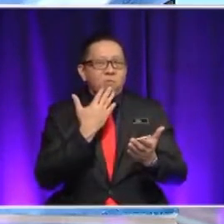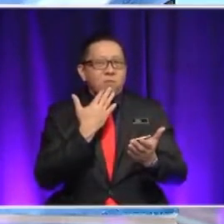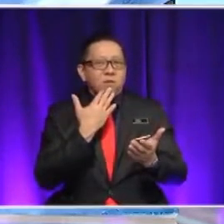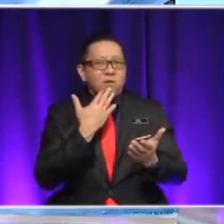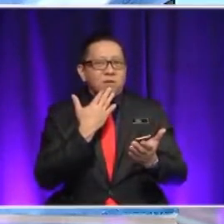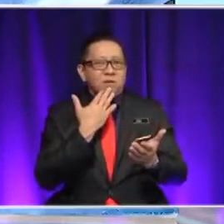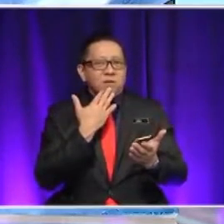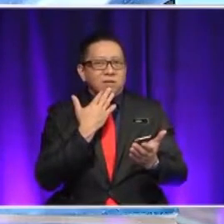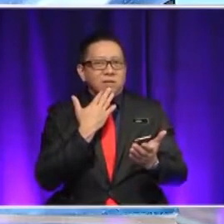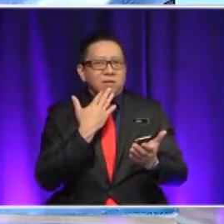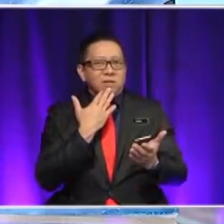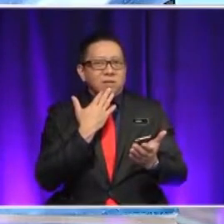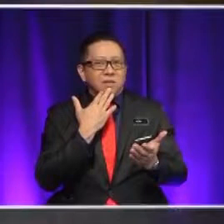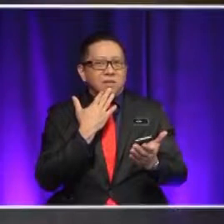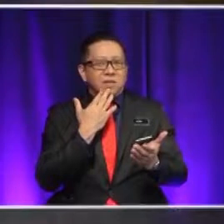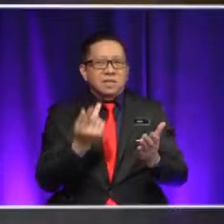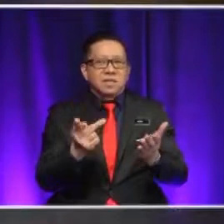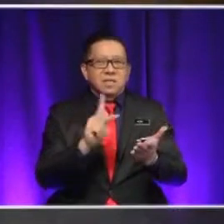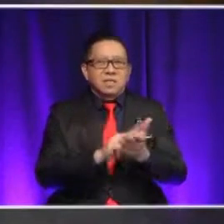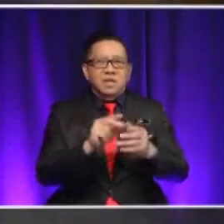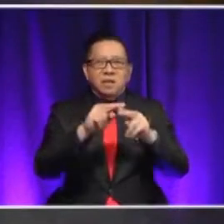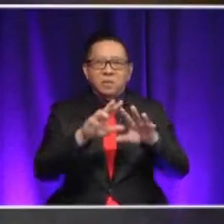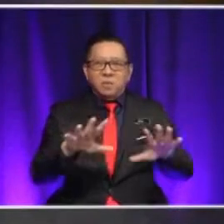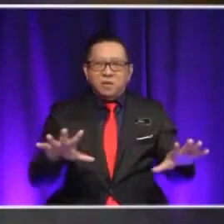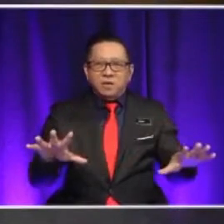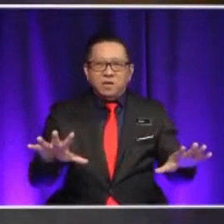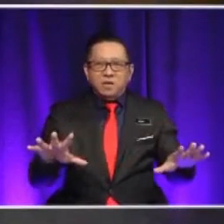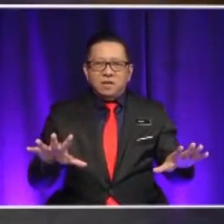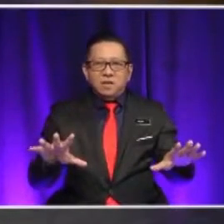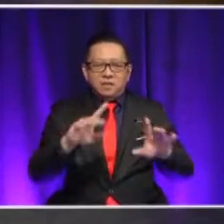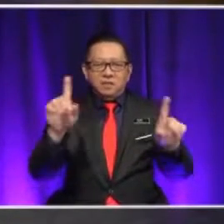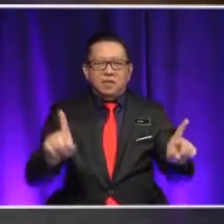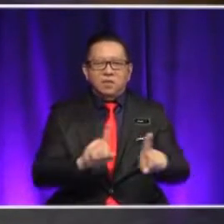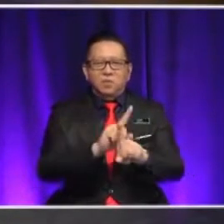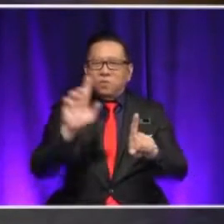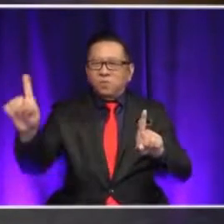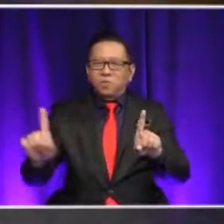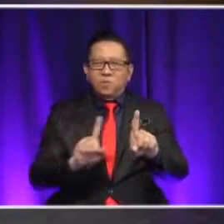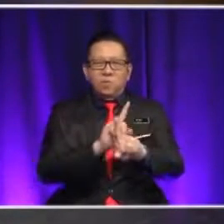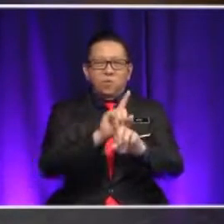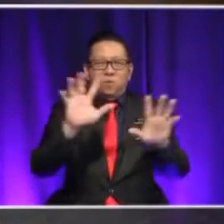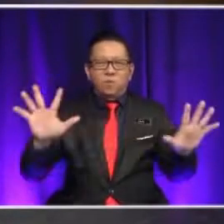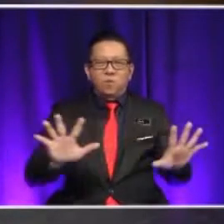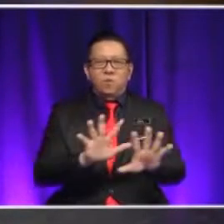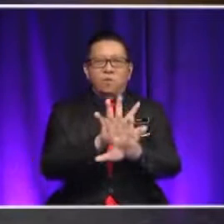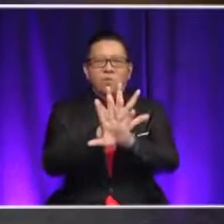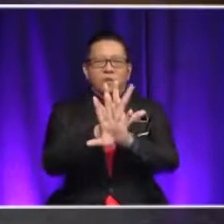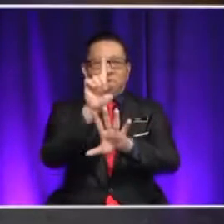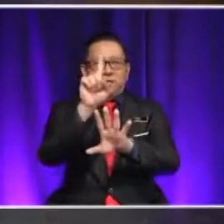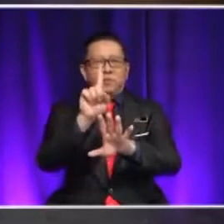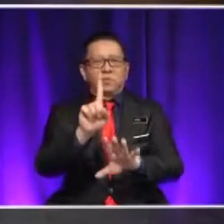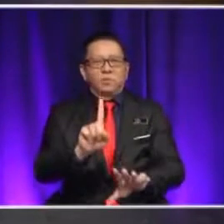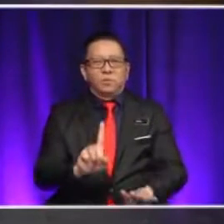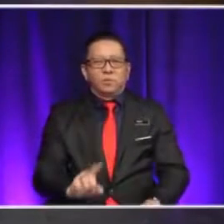unsure of kesan Harmoni menjadi Wow kesatuan dcd aspek bahasa seni pun ad-dhuha